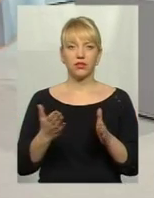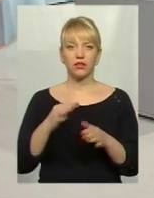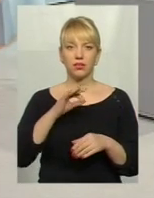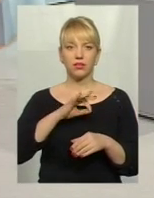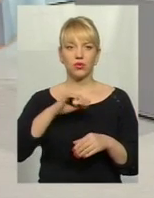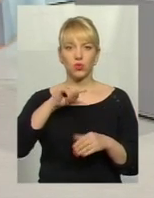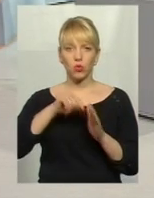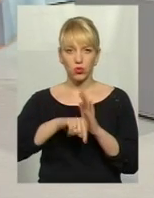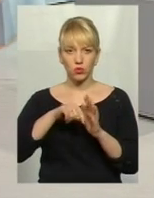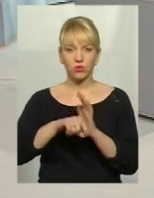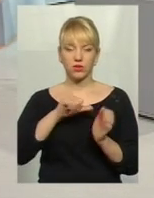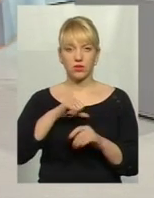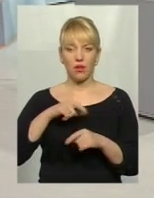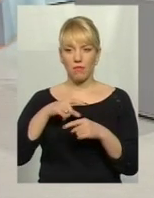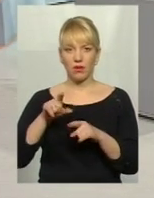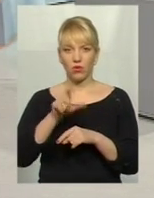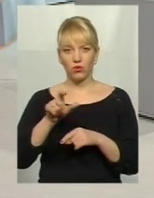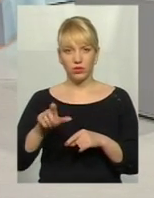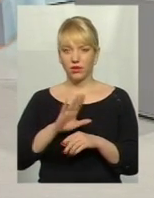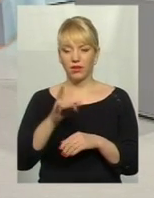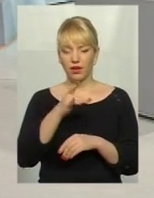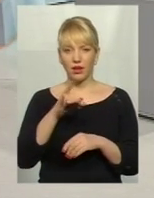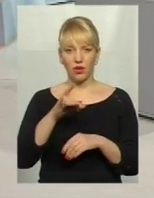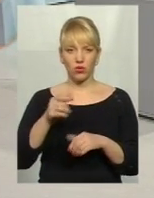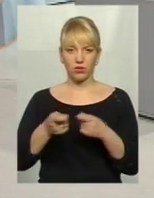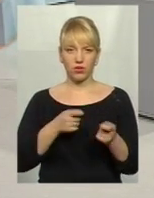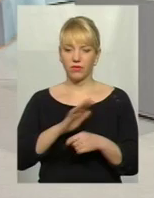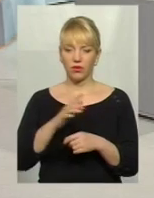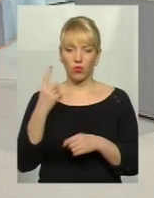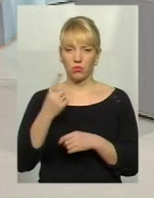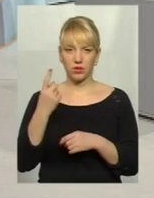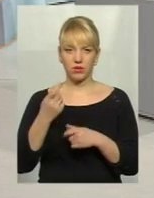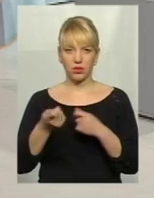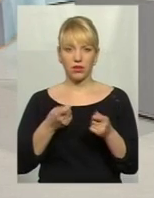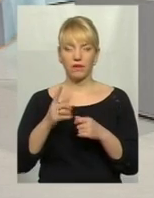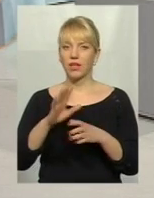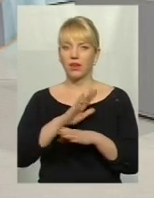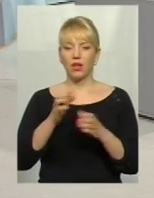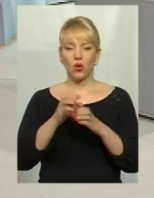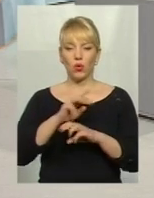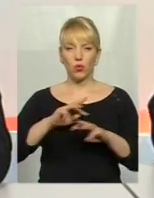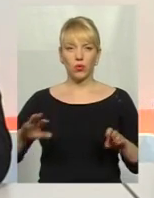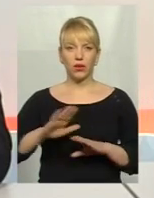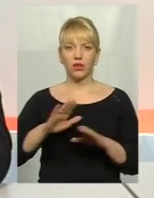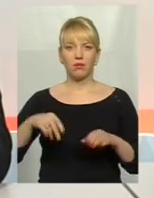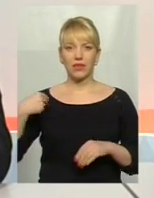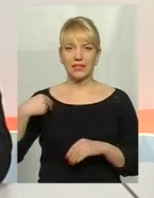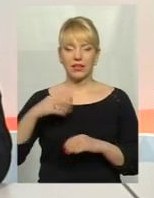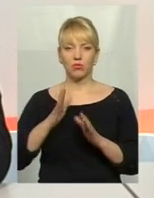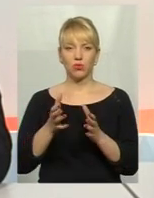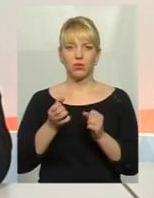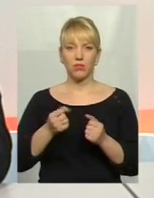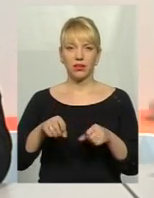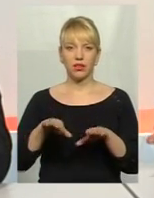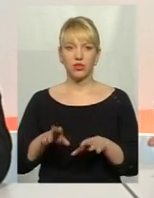них самих. Тобто не районний керівник, не обласний і не уряд чи президент сьогоднішній день будуть приймати